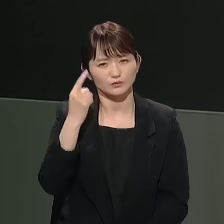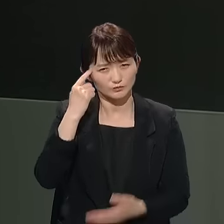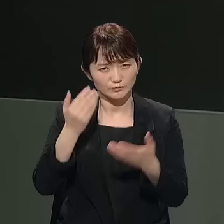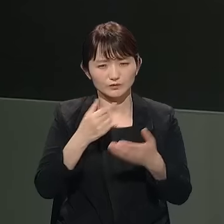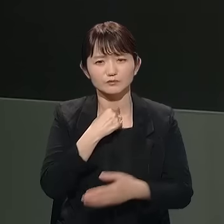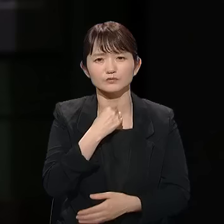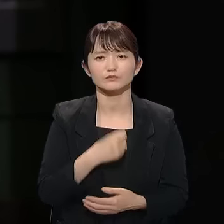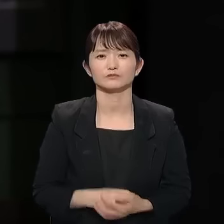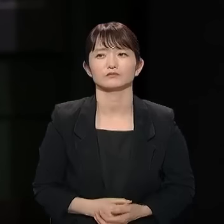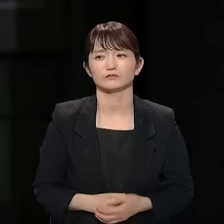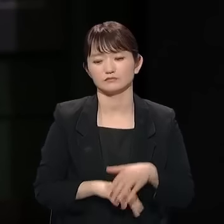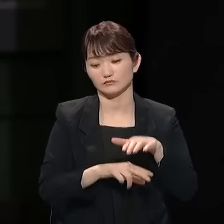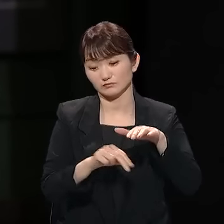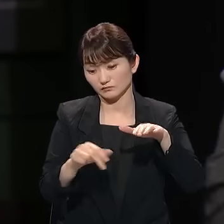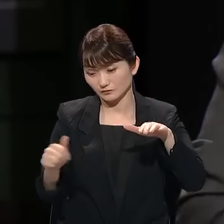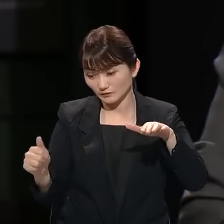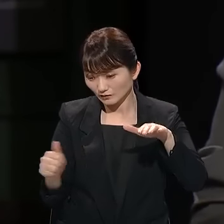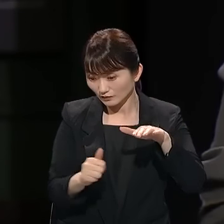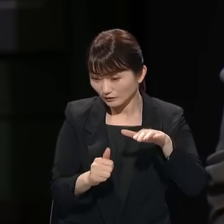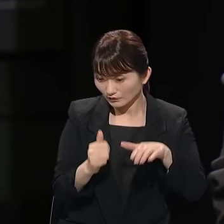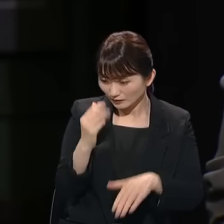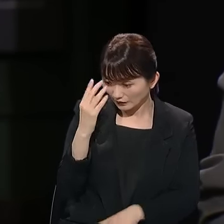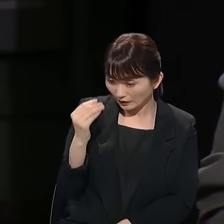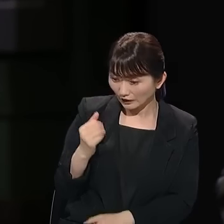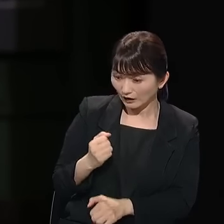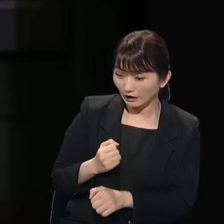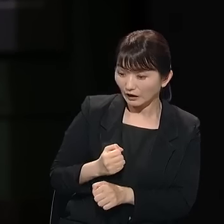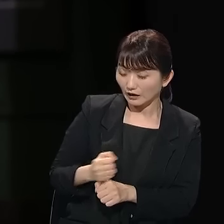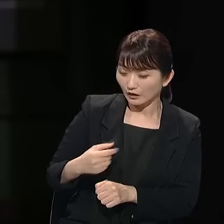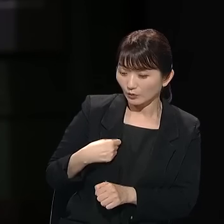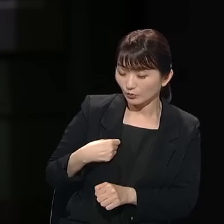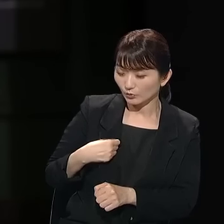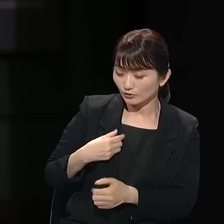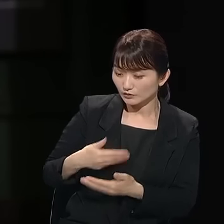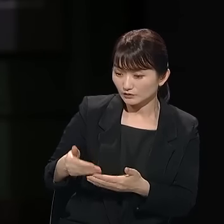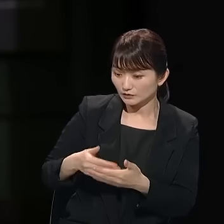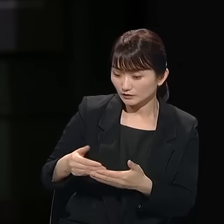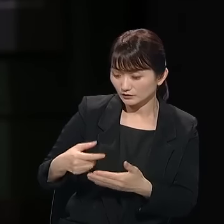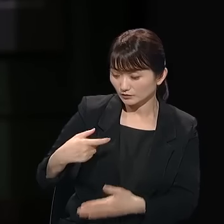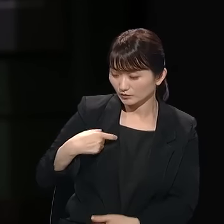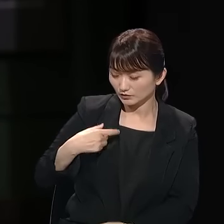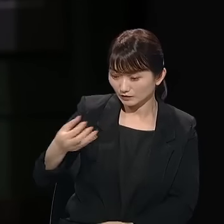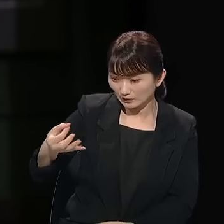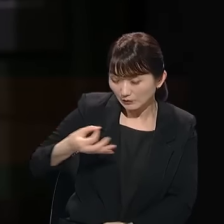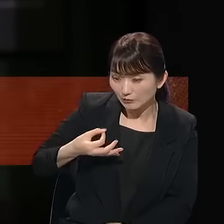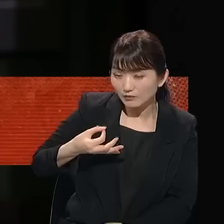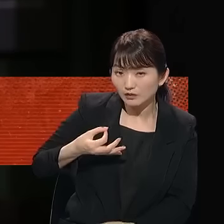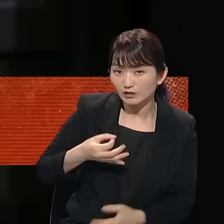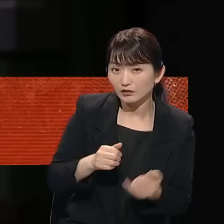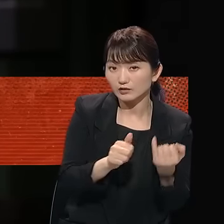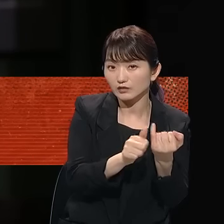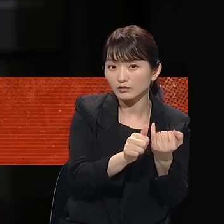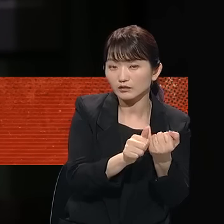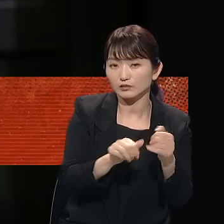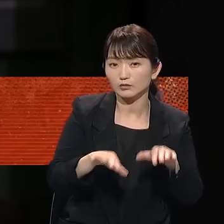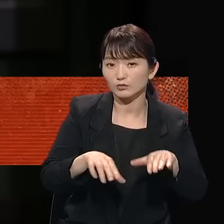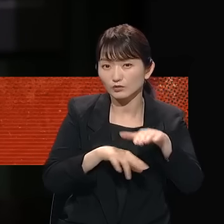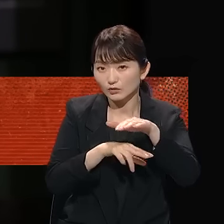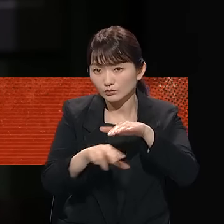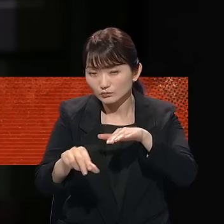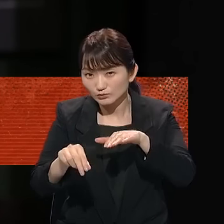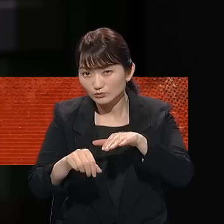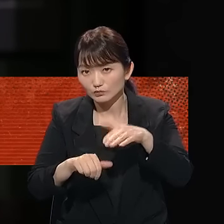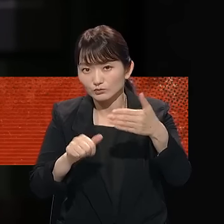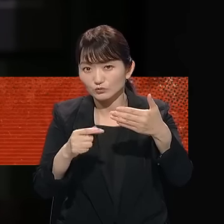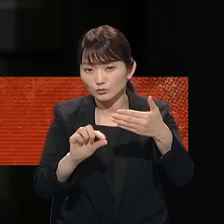네, 지하철에 탔다가 당혹스러운 그림이 그려진 옷을 입은 승객을 봤다는 커플의 사연입니다. 이 커플은 오늘 수도권 지하철